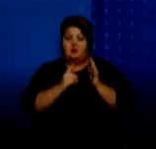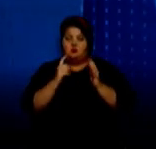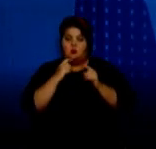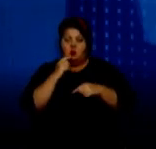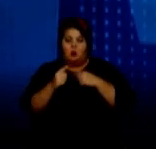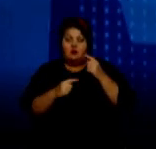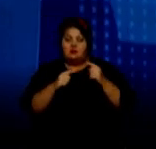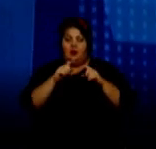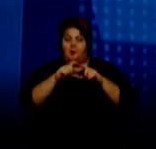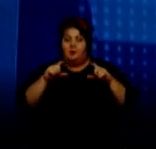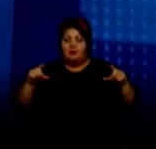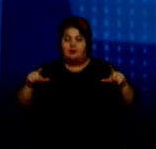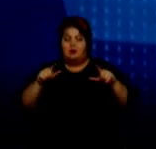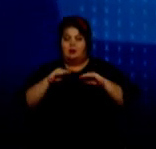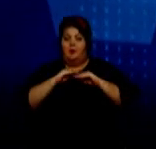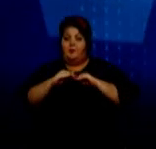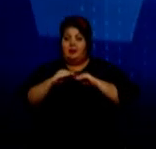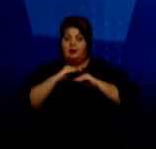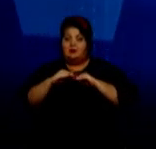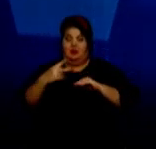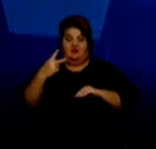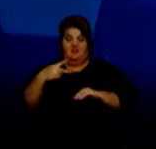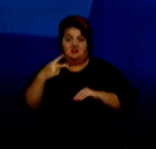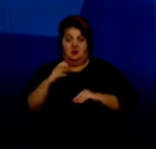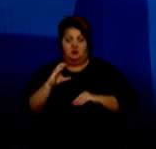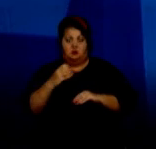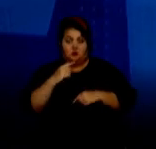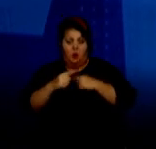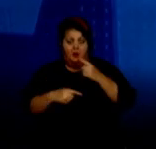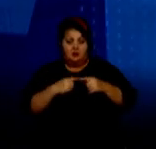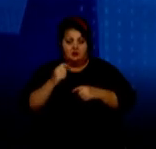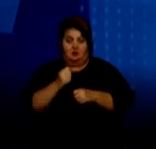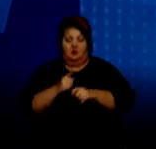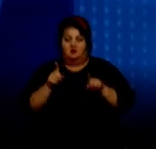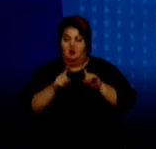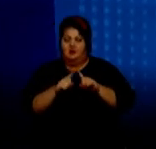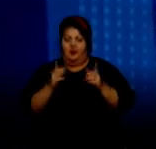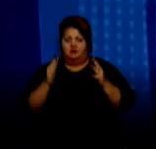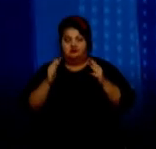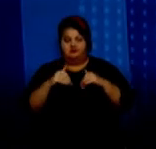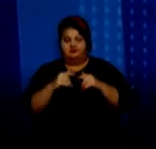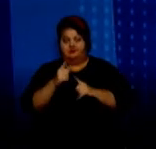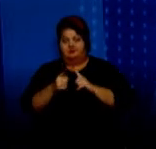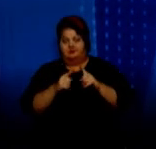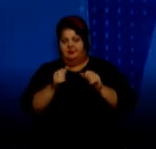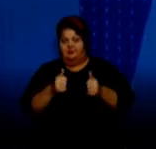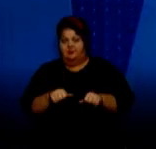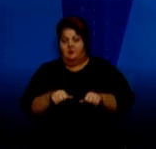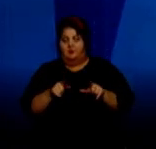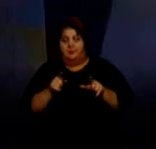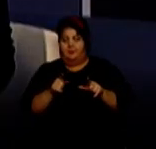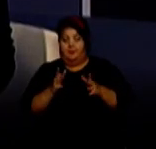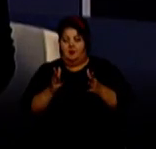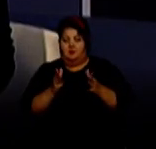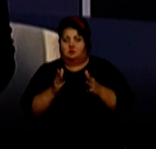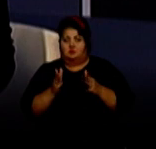і бетонні карнізні плити 20 століття. Вони також вже деформовані і з відхиленнями від